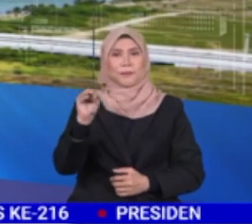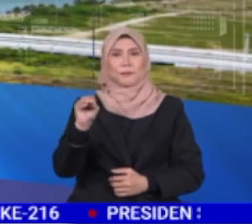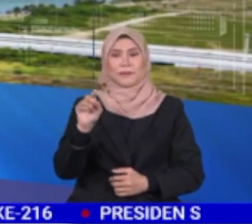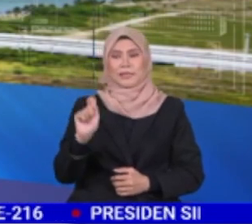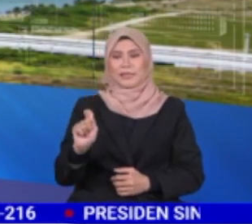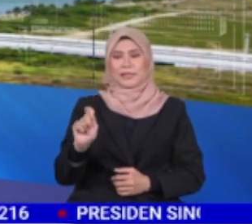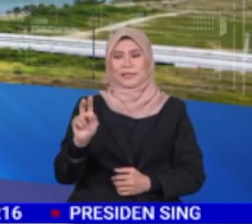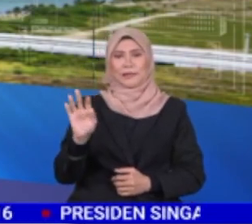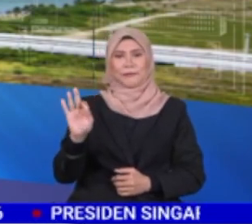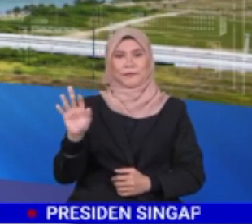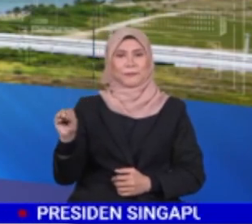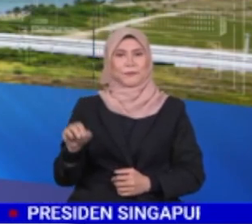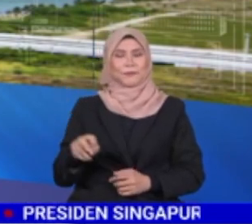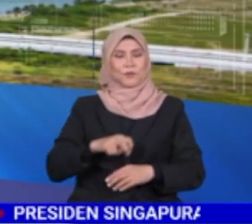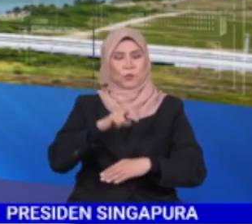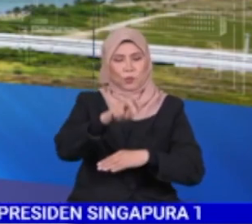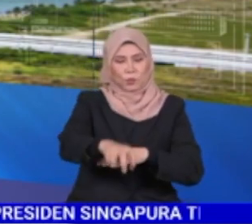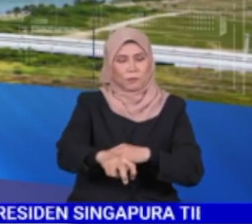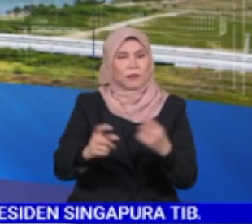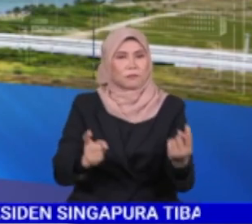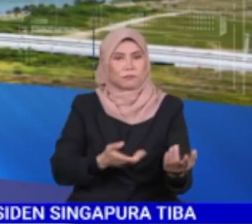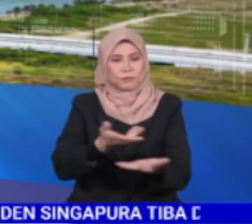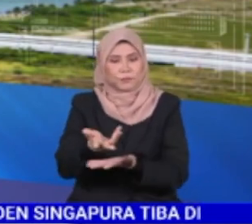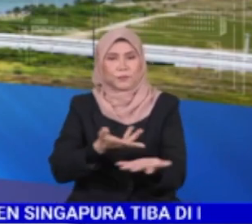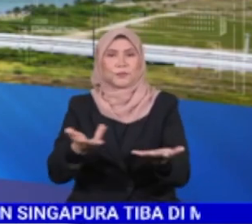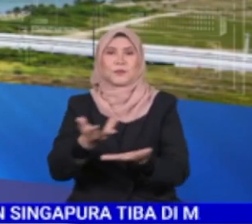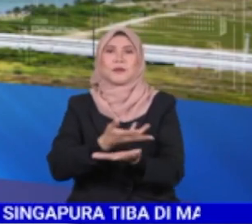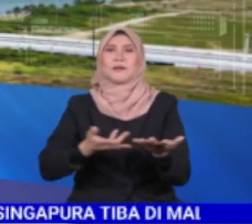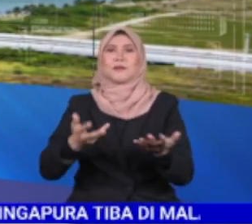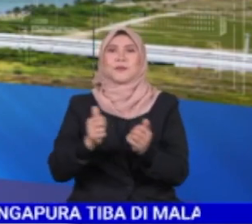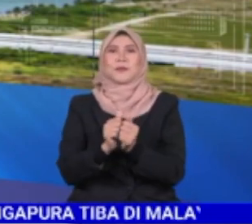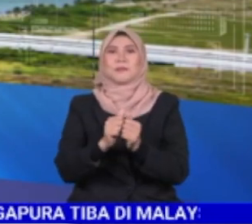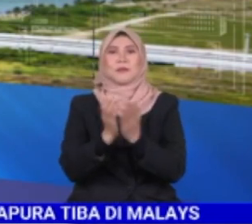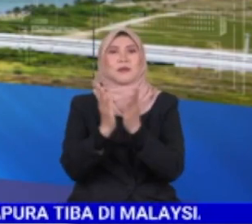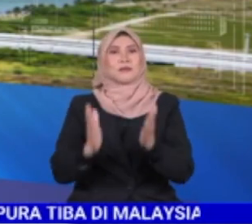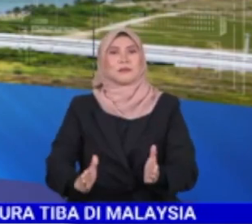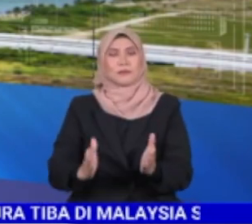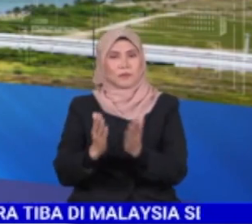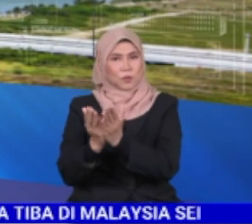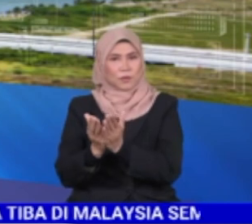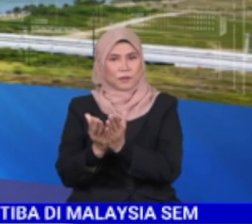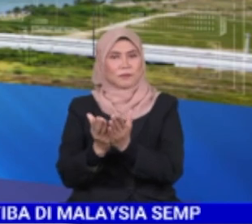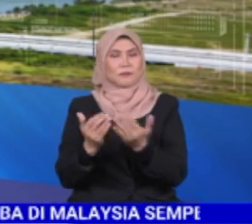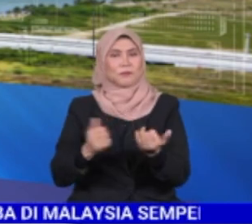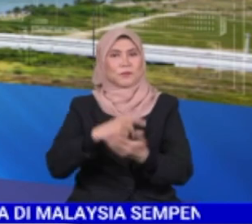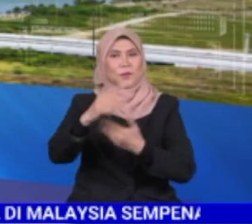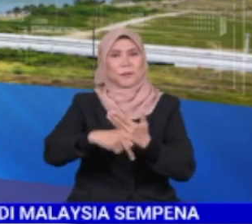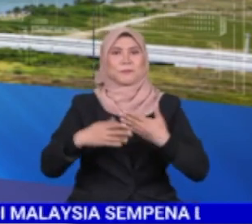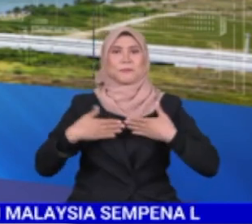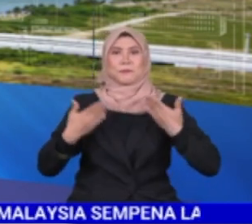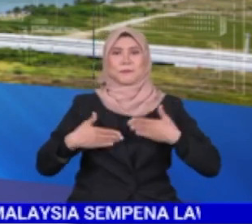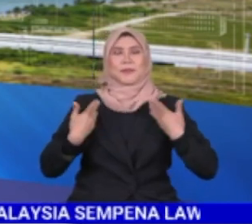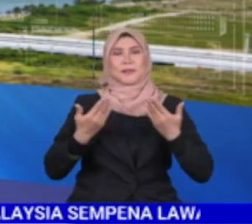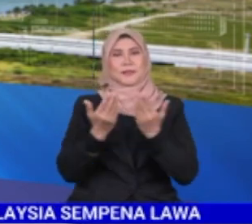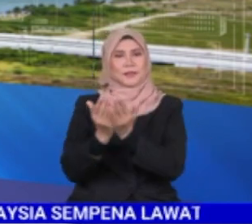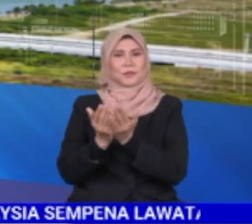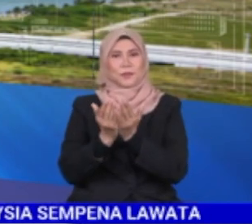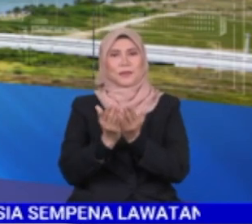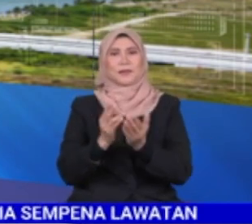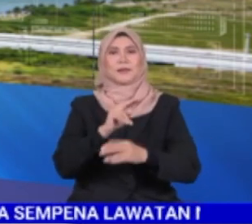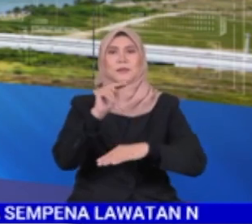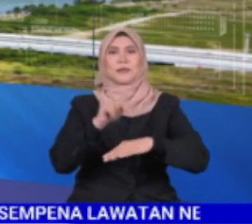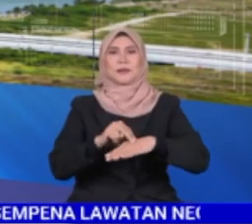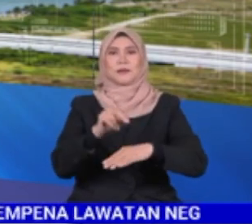turun Padang menyambut kehadiran murid ke sekolah ia dibuat menelusi program tfm ceria ke sekolah di sekolah